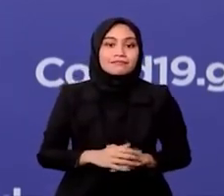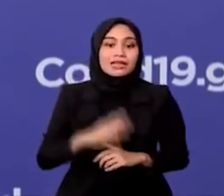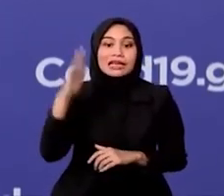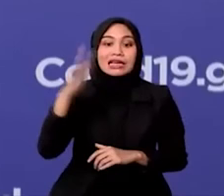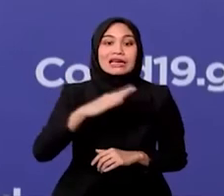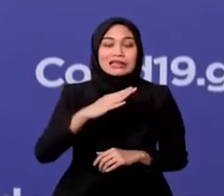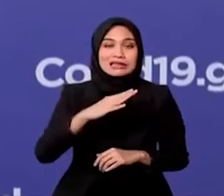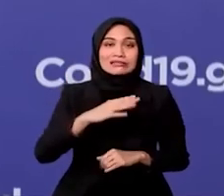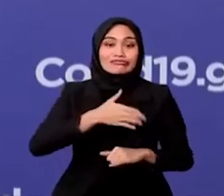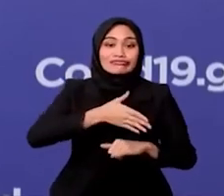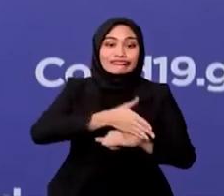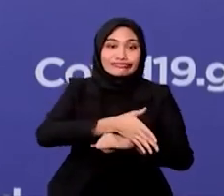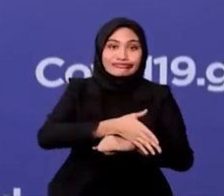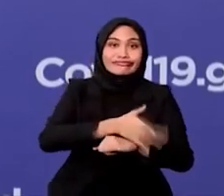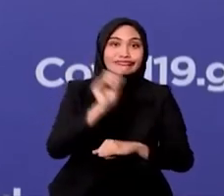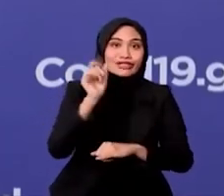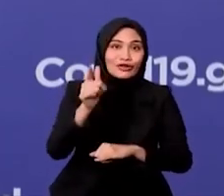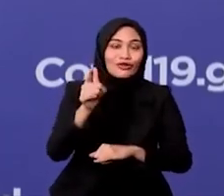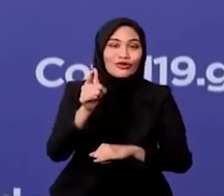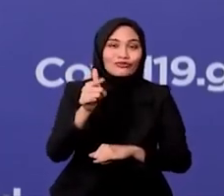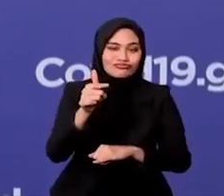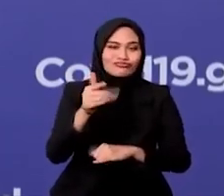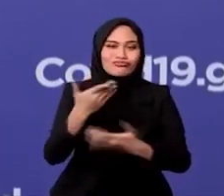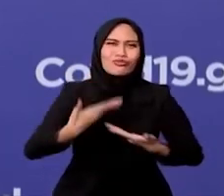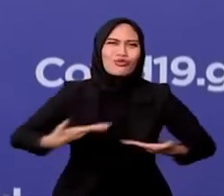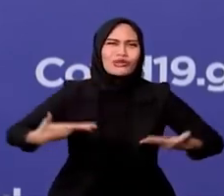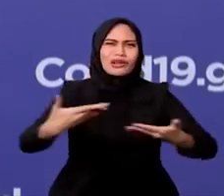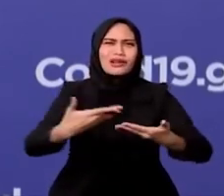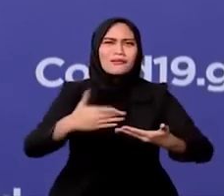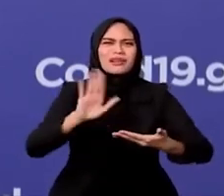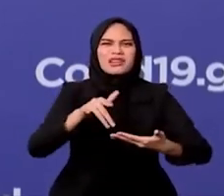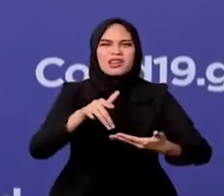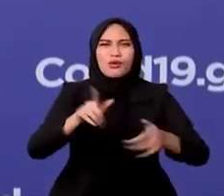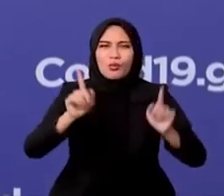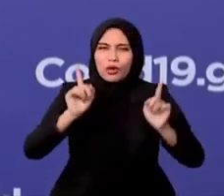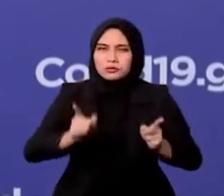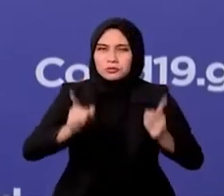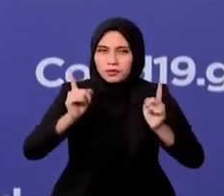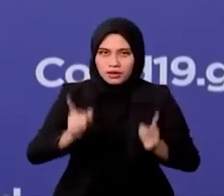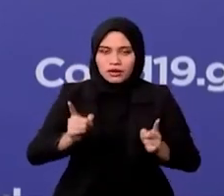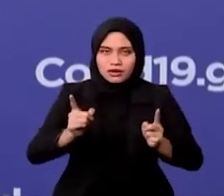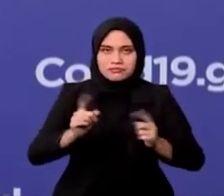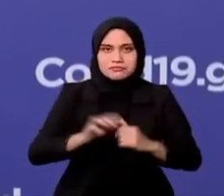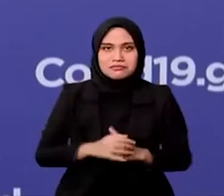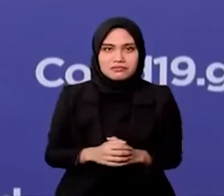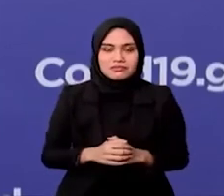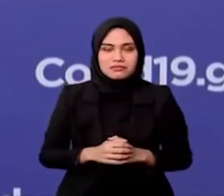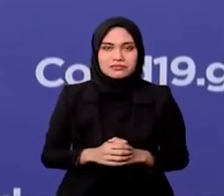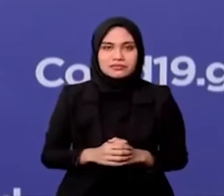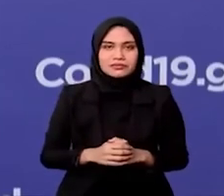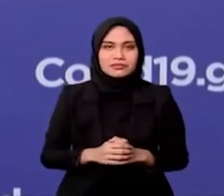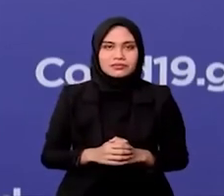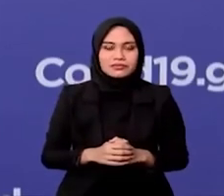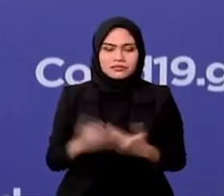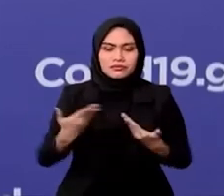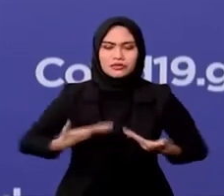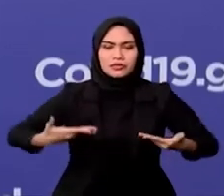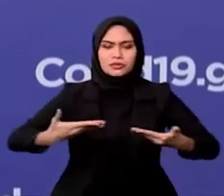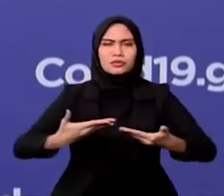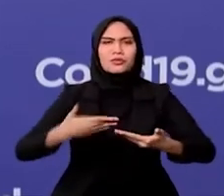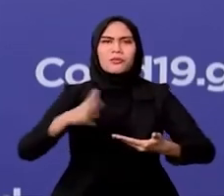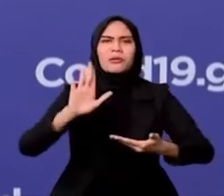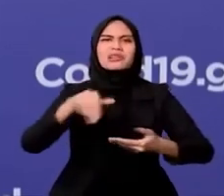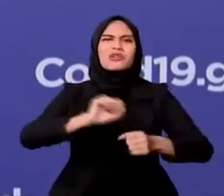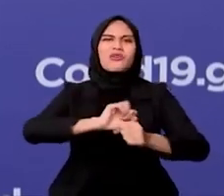bertepatan dengan kita semua dalam suasana waspada suasana covert